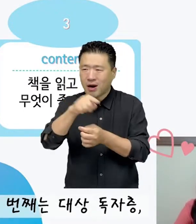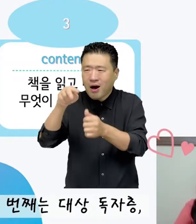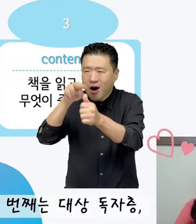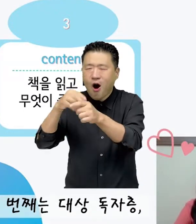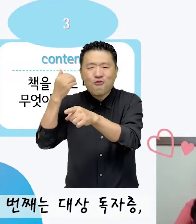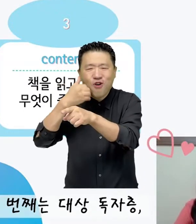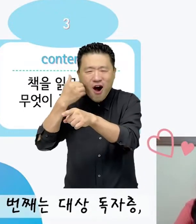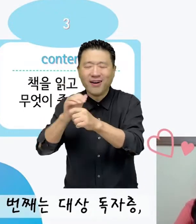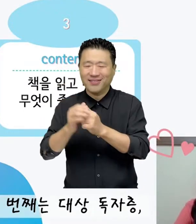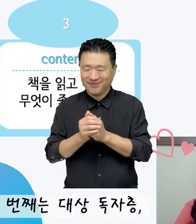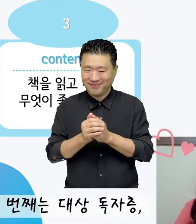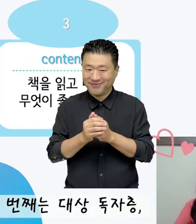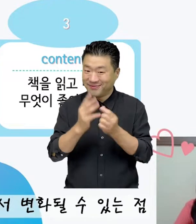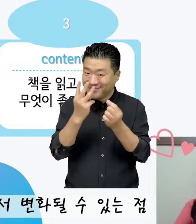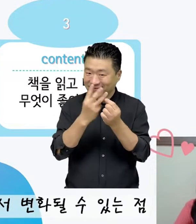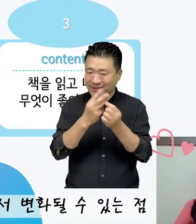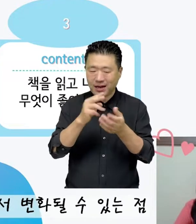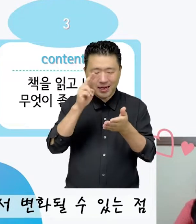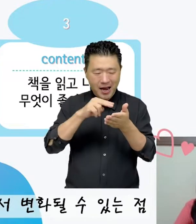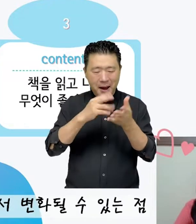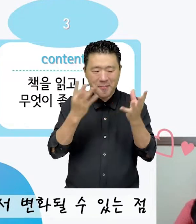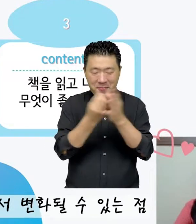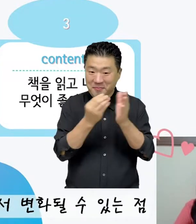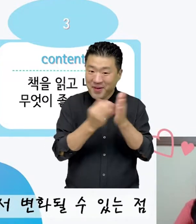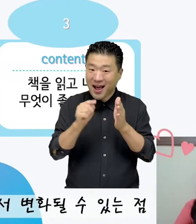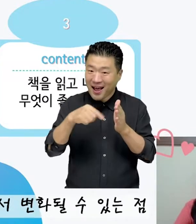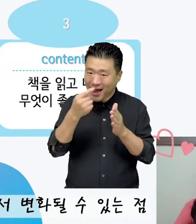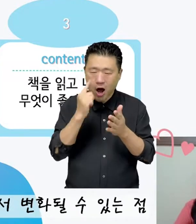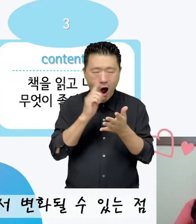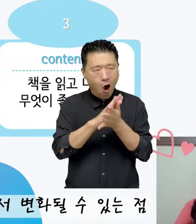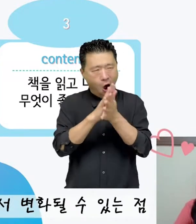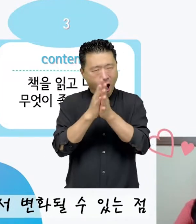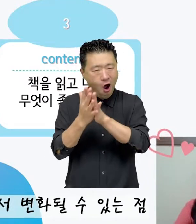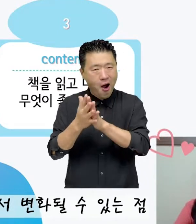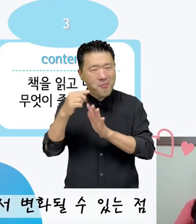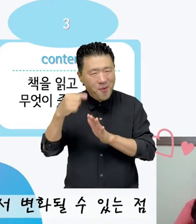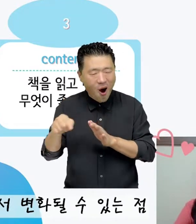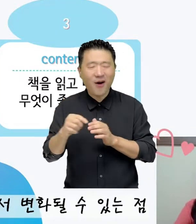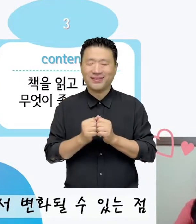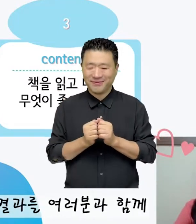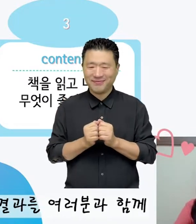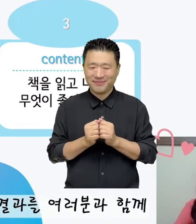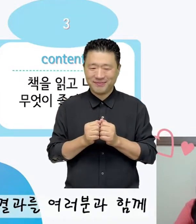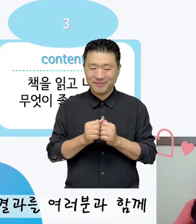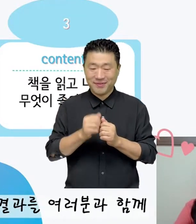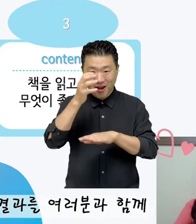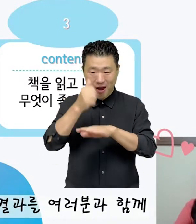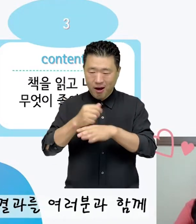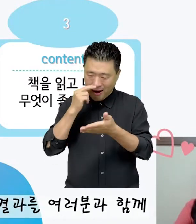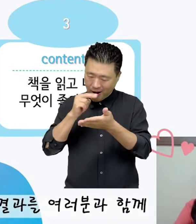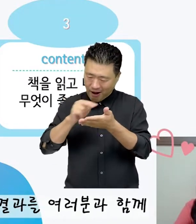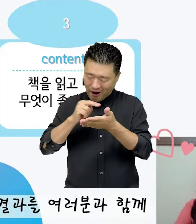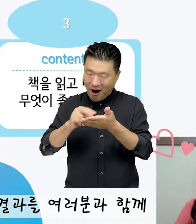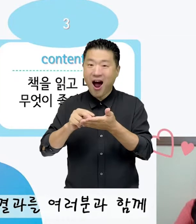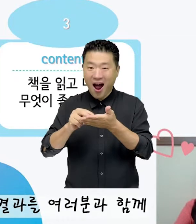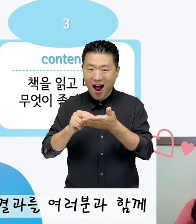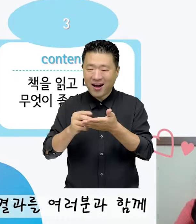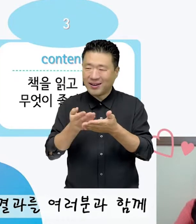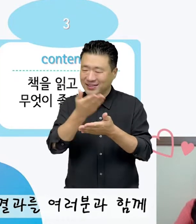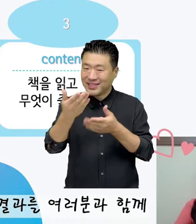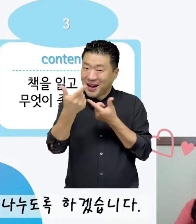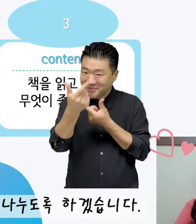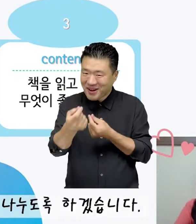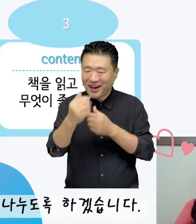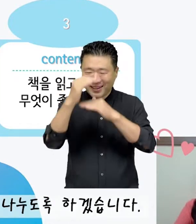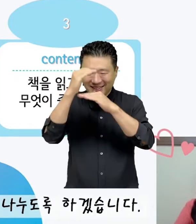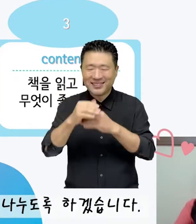번째는 대상 독자층, 세 번째는 책을 읽고 나서 변화될 수 있는 점, 독서 후 결과를 여러분과